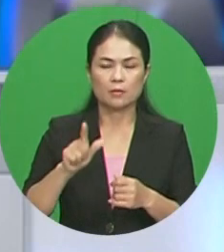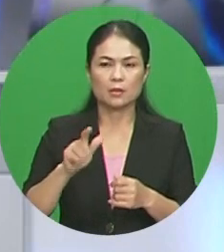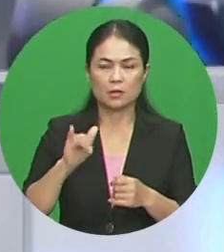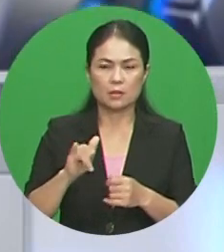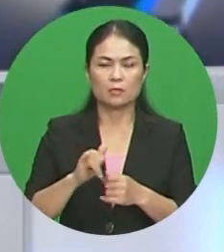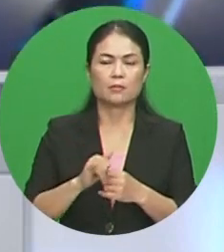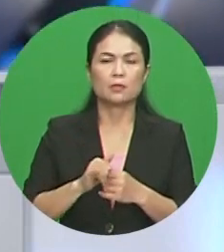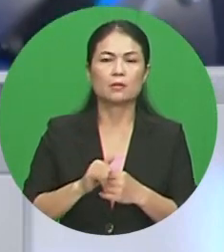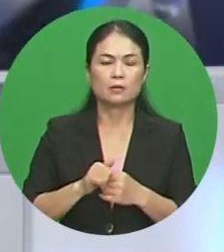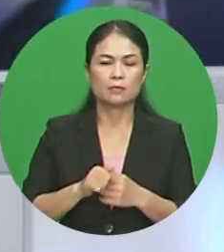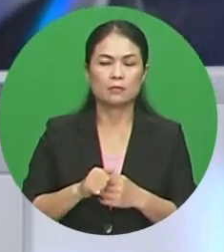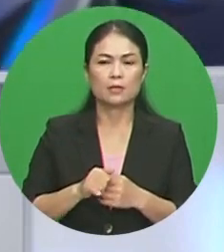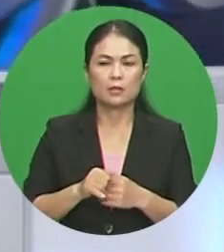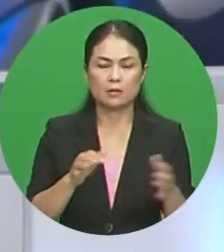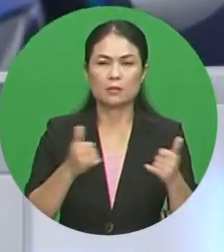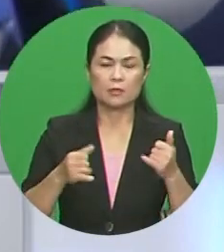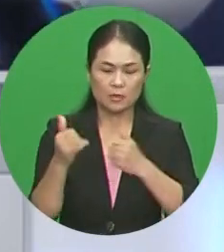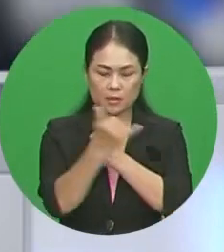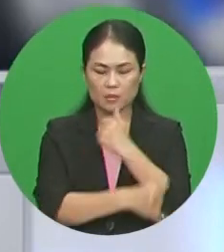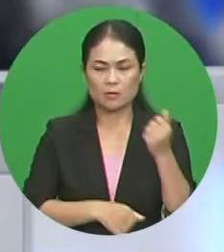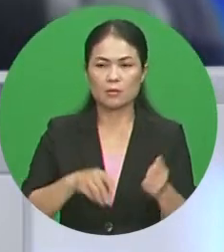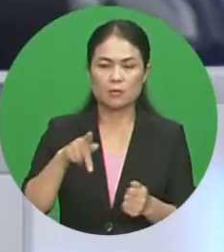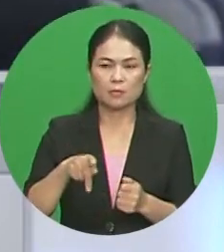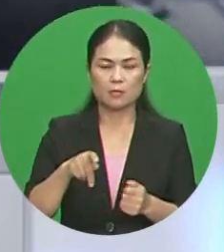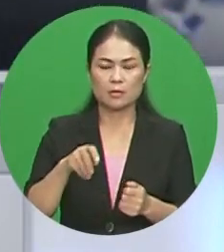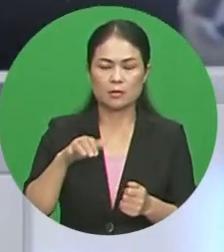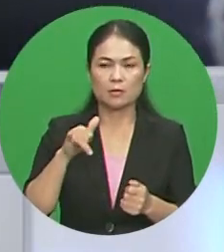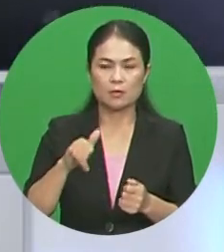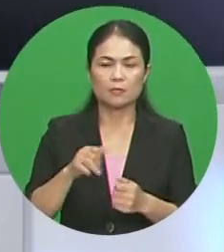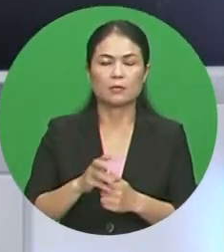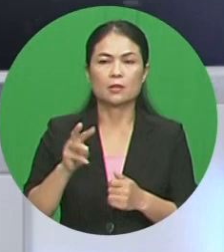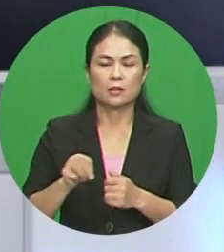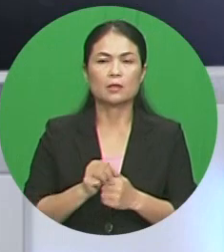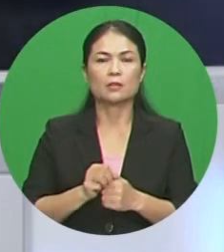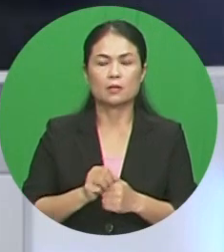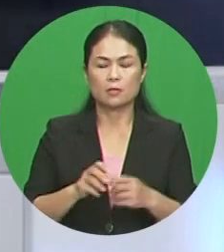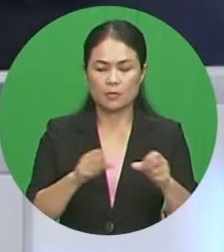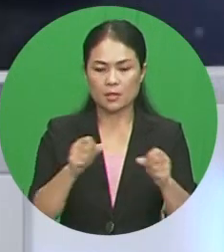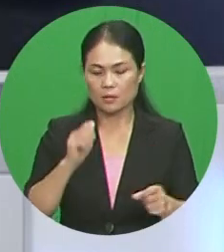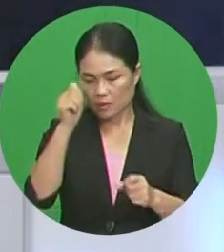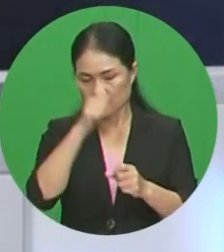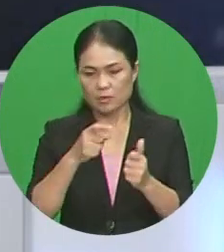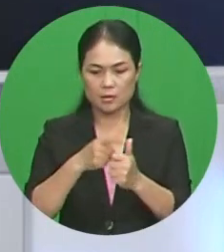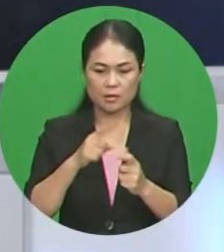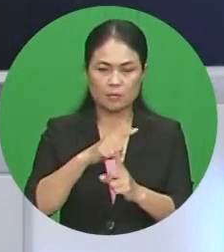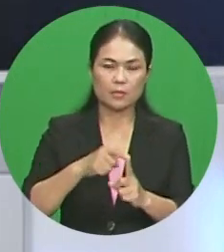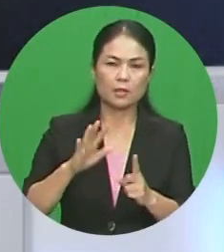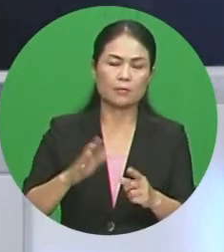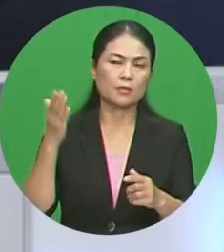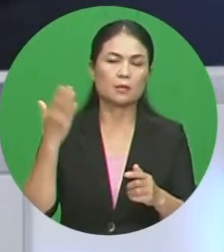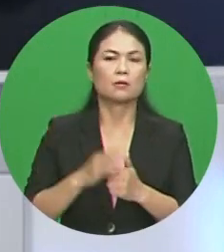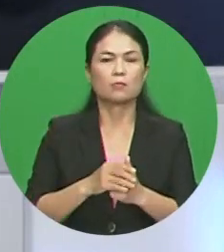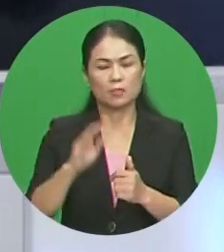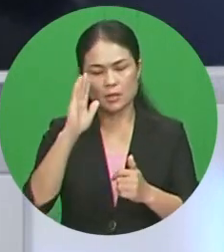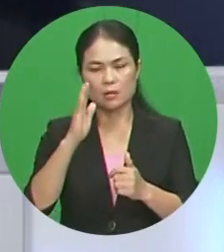បានទៅលេងប្រទេសហ្គីណេដែលជាប្រទេសកំណើតរបស់លោកនៅតំបន់អាហ្វ្រិកនៅដើមខែឧសភាកន្លងទៅហើយ